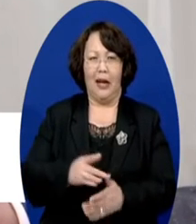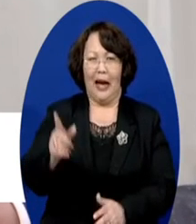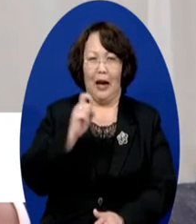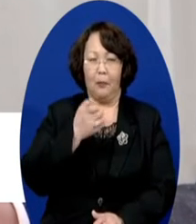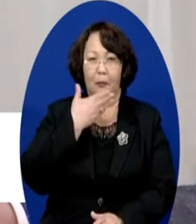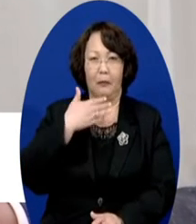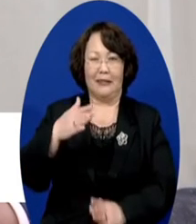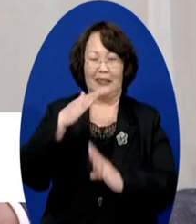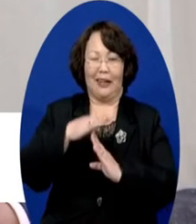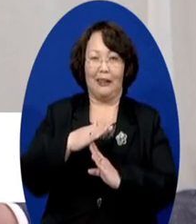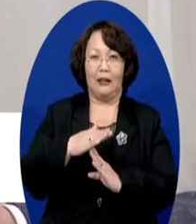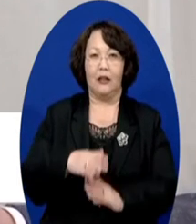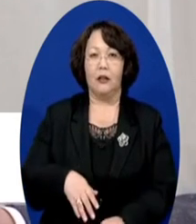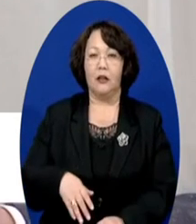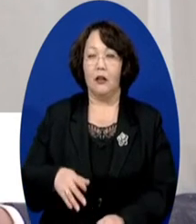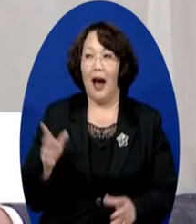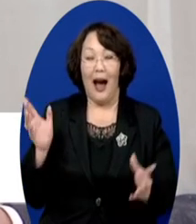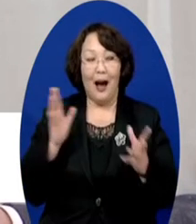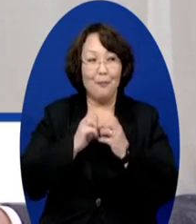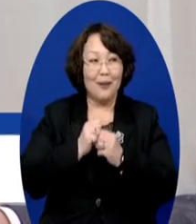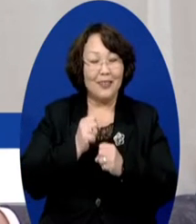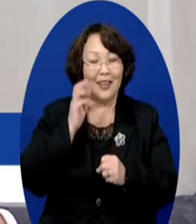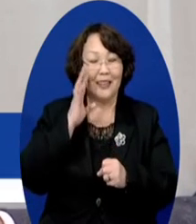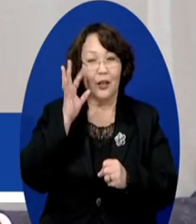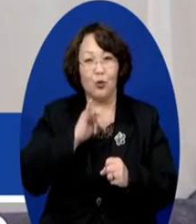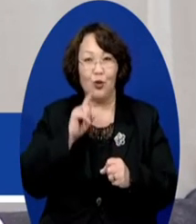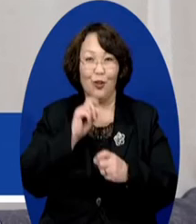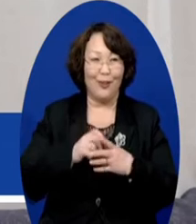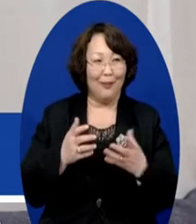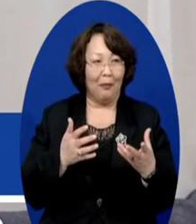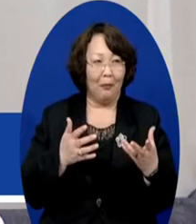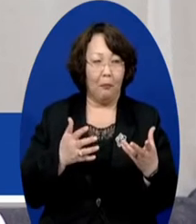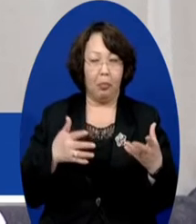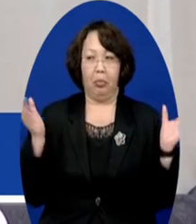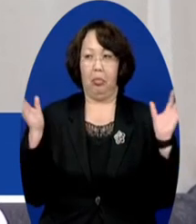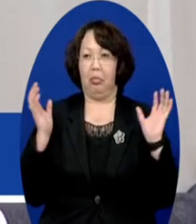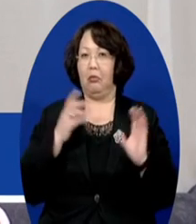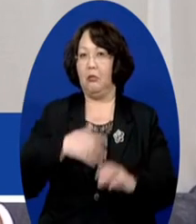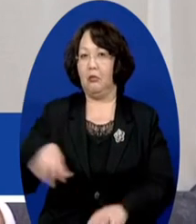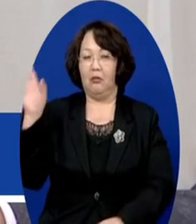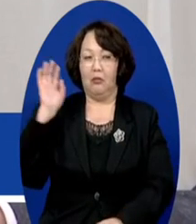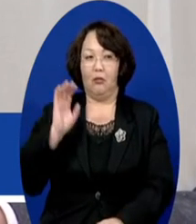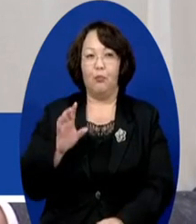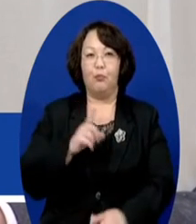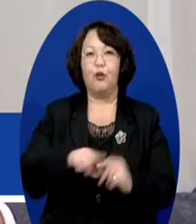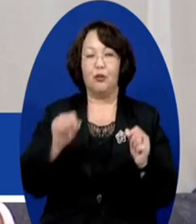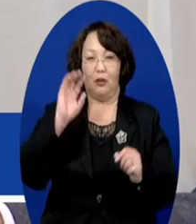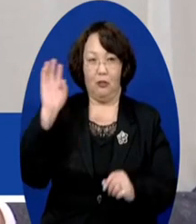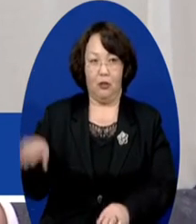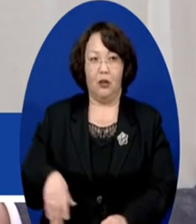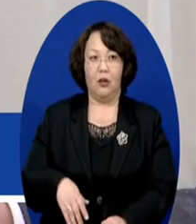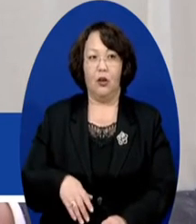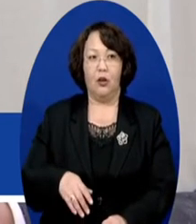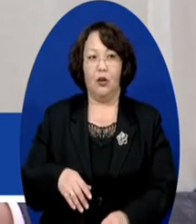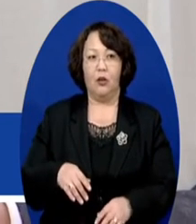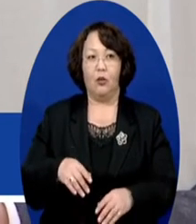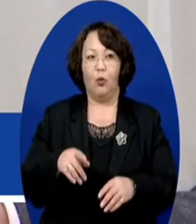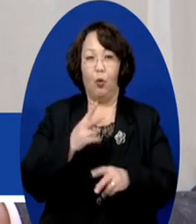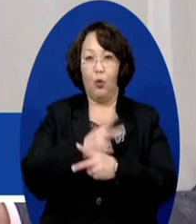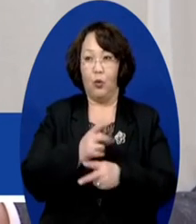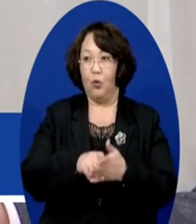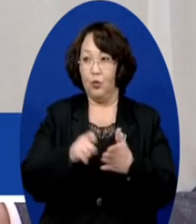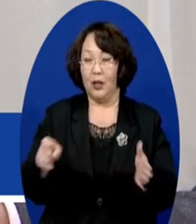болгочдөг. Тэ? Тэгээд байхгүй байж ажиллана. Одоо тийм металаа аваад ирэнгүүт нөгөө нэг хөөлц хугацаа ч юм уу хуулийн хугацааг нь